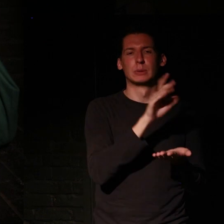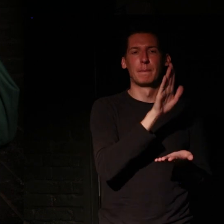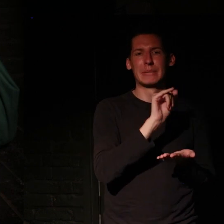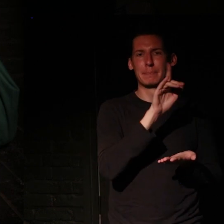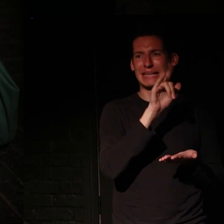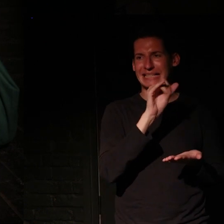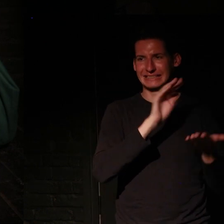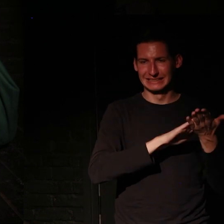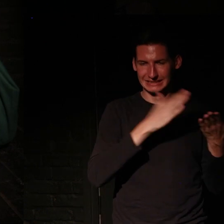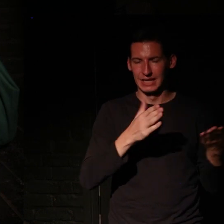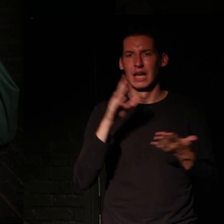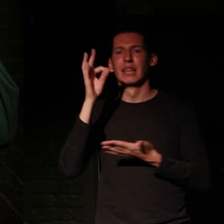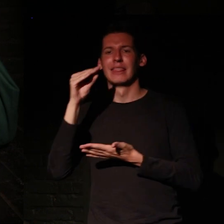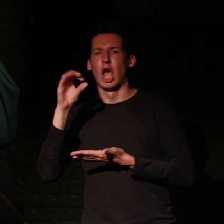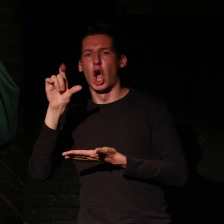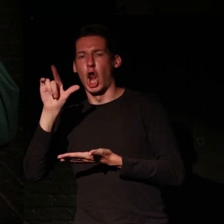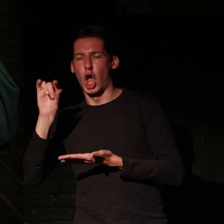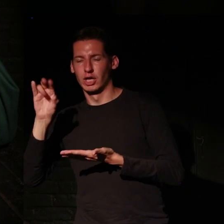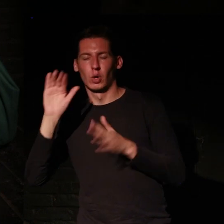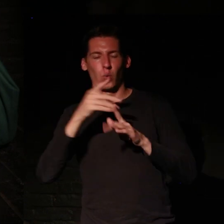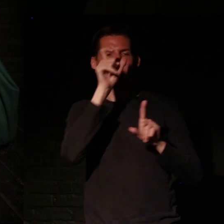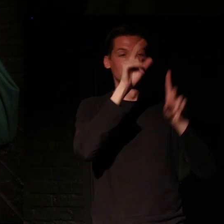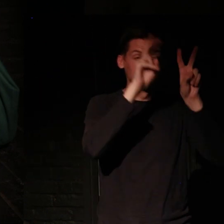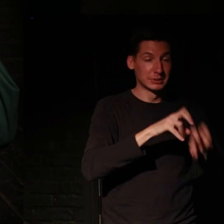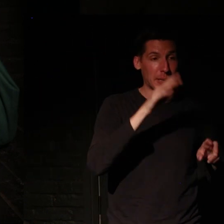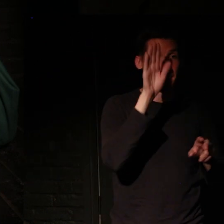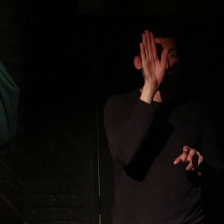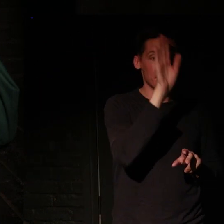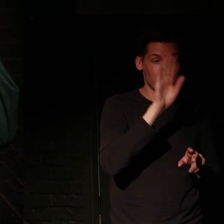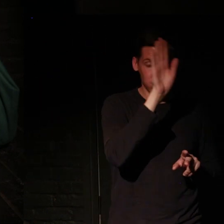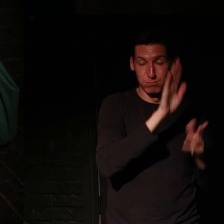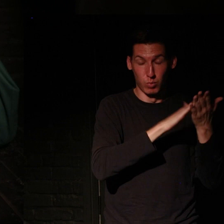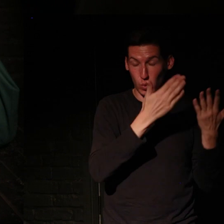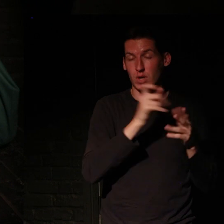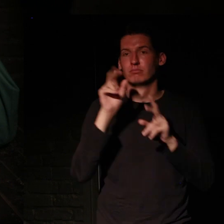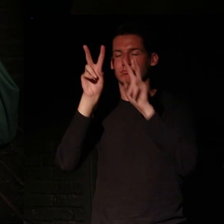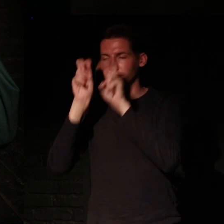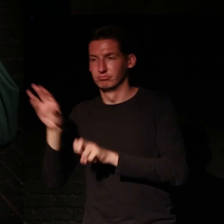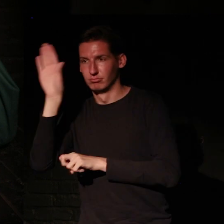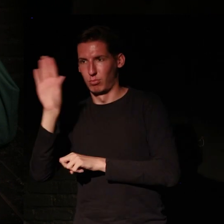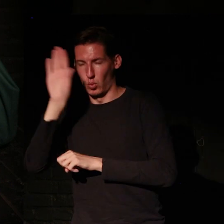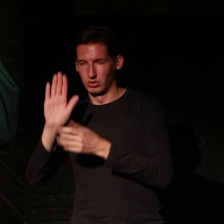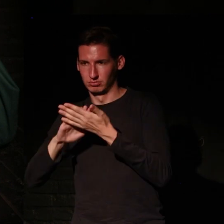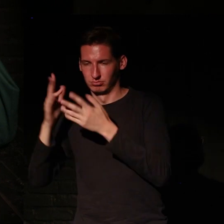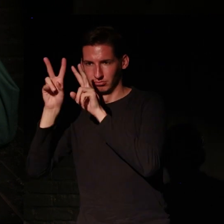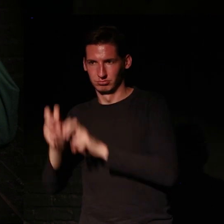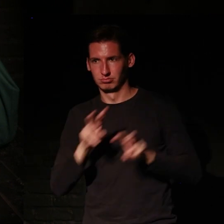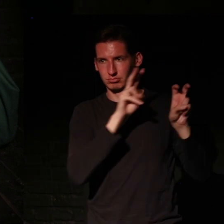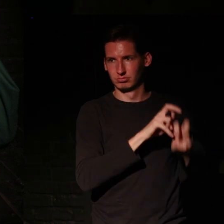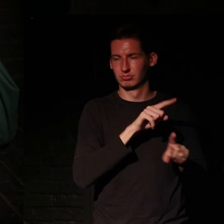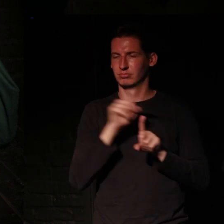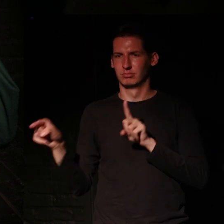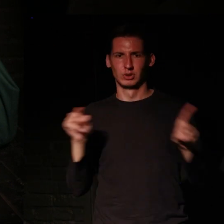a teologami. Raczej spotkałem się z literaturą biblistyczną, czyli taką, która na zimno